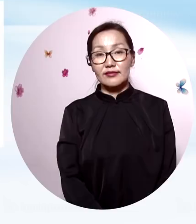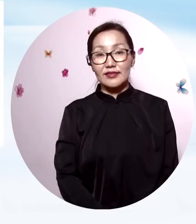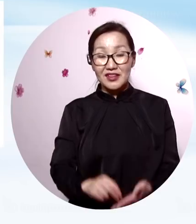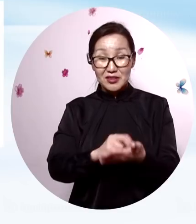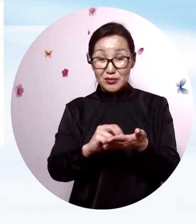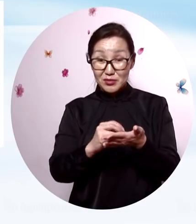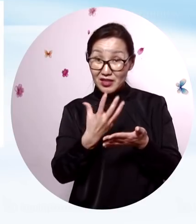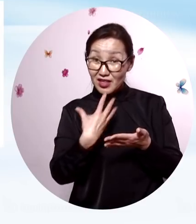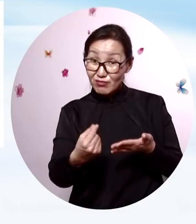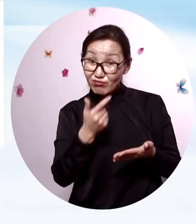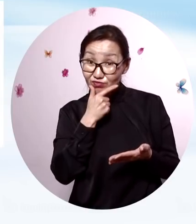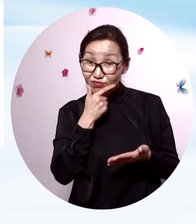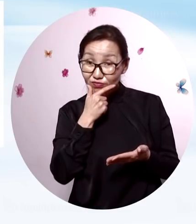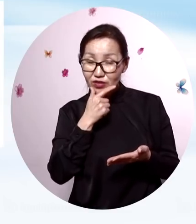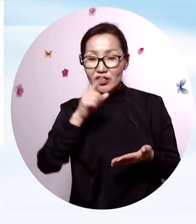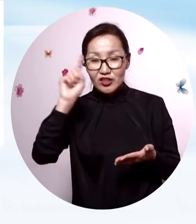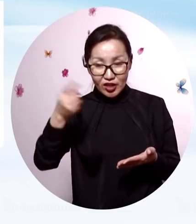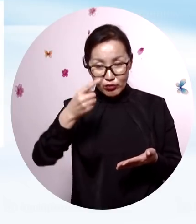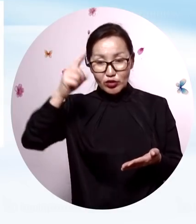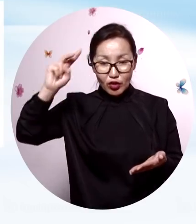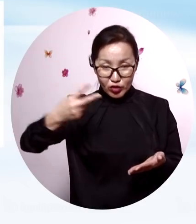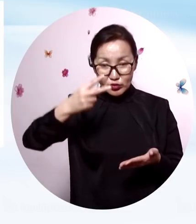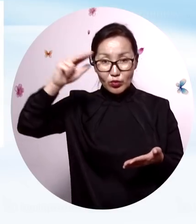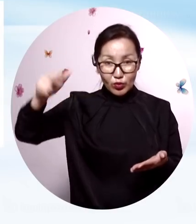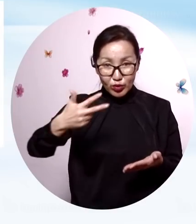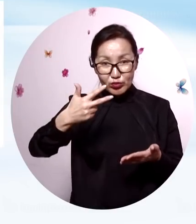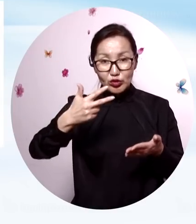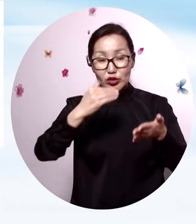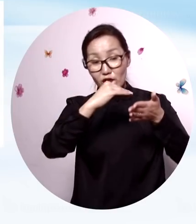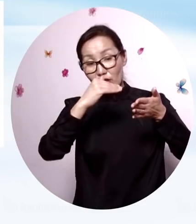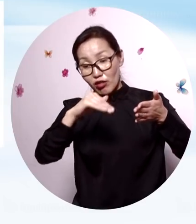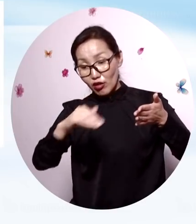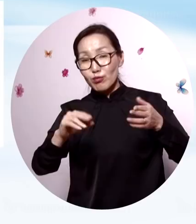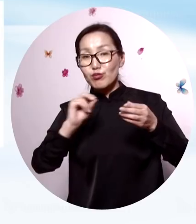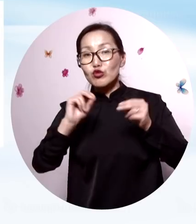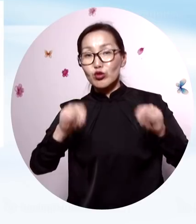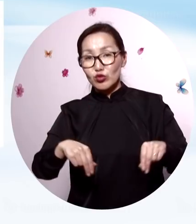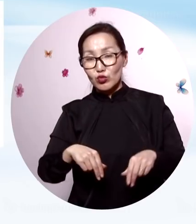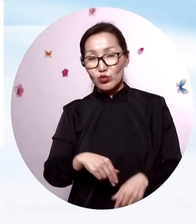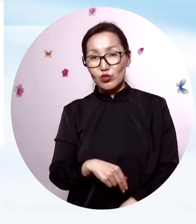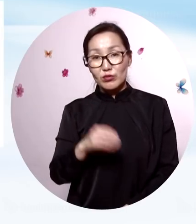Бичиж амжихгүй бол хүүхдүүдээ 1-р, 2-р, 3-р, 4-р гэж яагаад үнэлж болно ш.